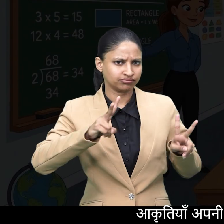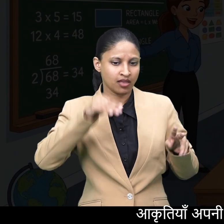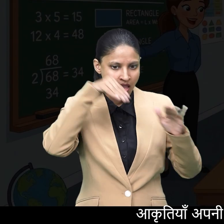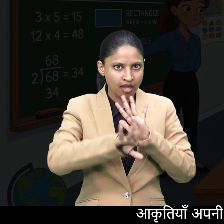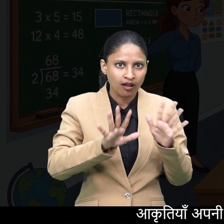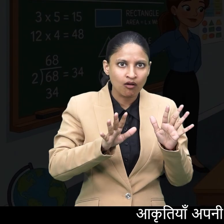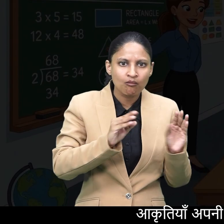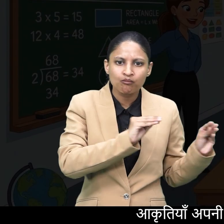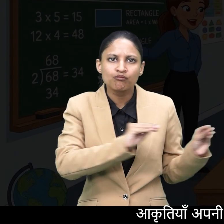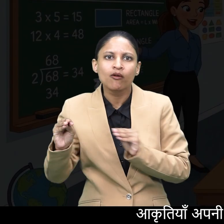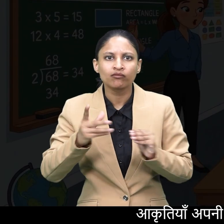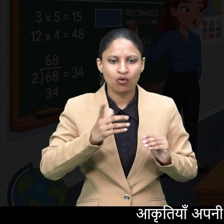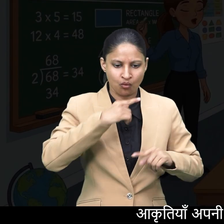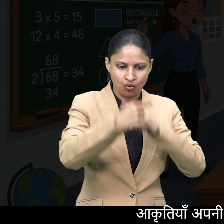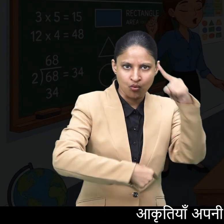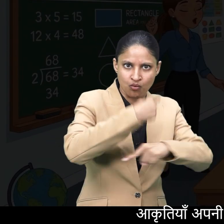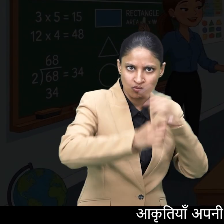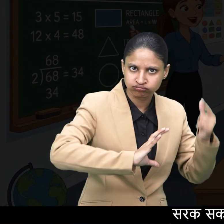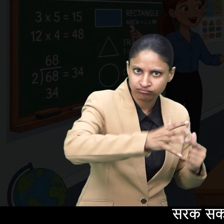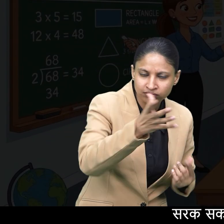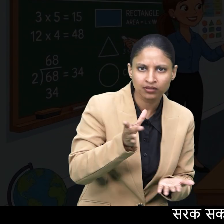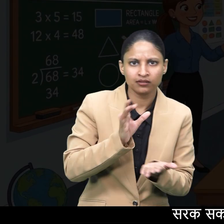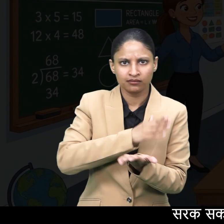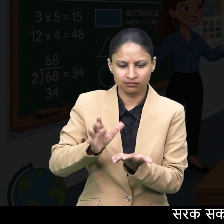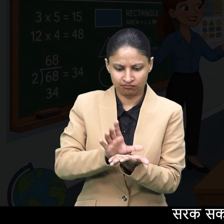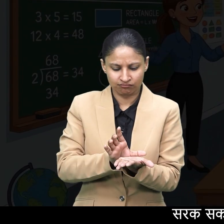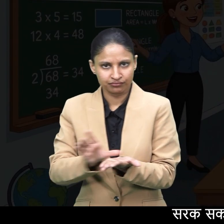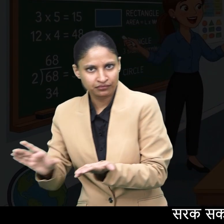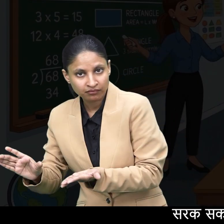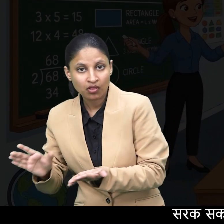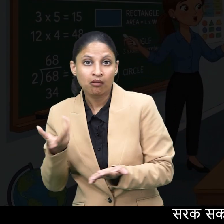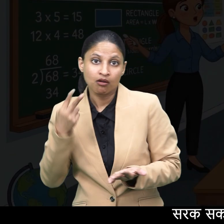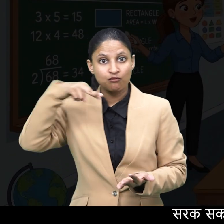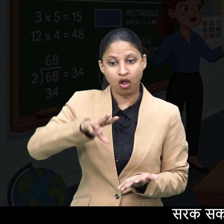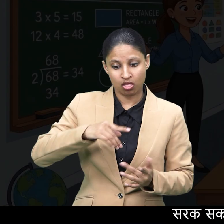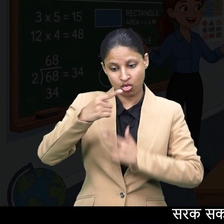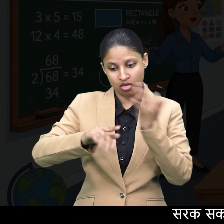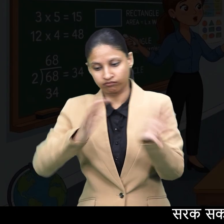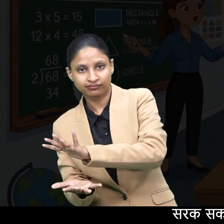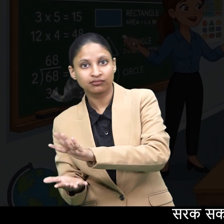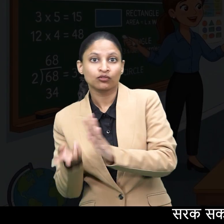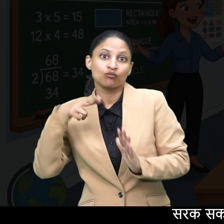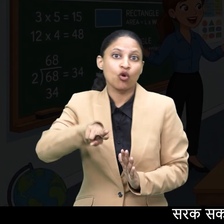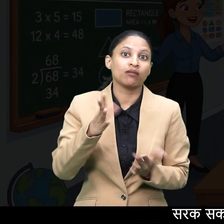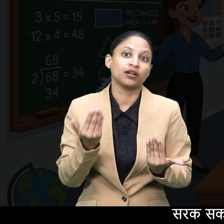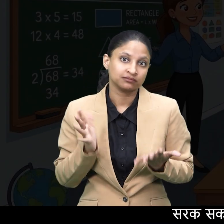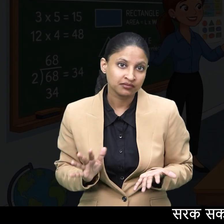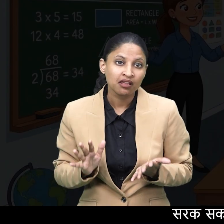आकृतियां अपनी सतहों के आधार पर लुढ़क सकती है, सरक सकती है या दोनों कर सकती है।